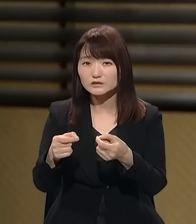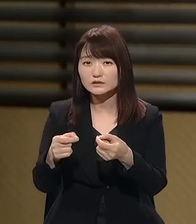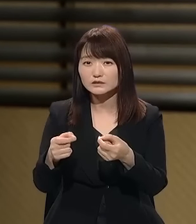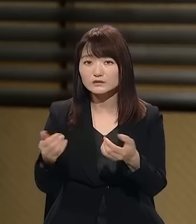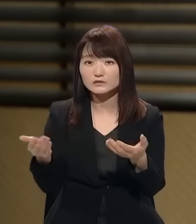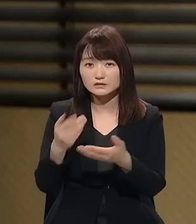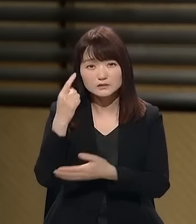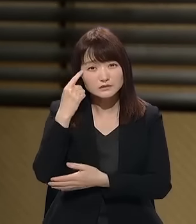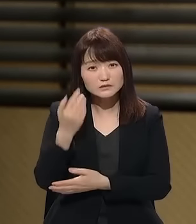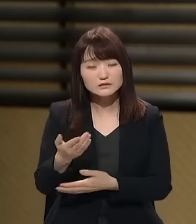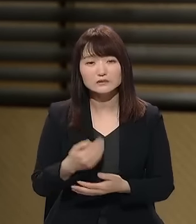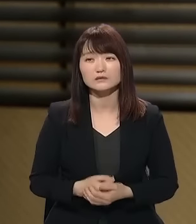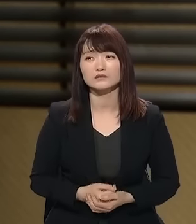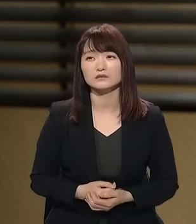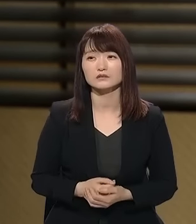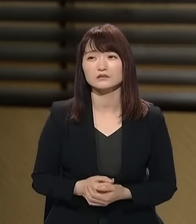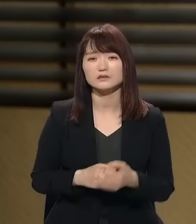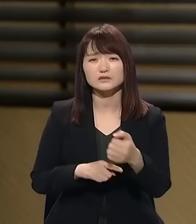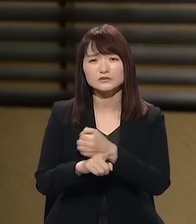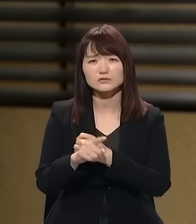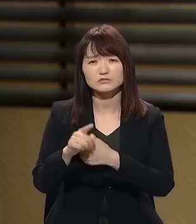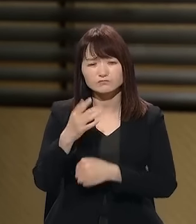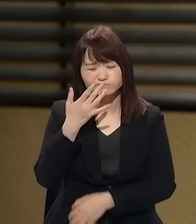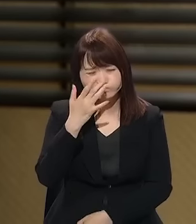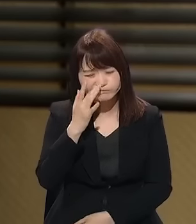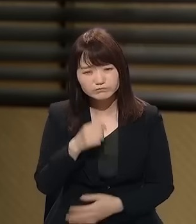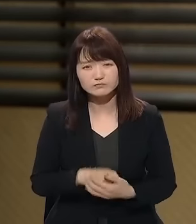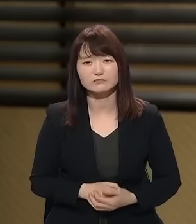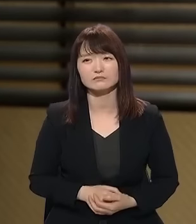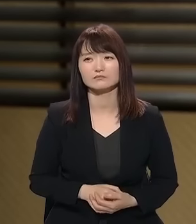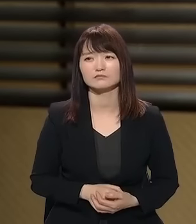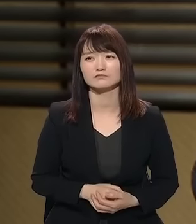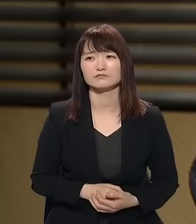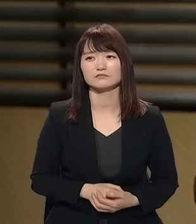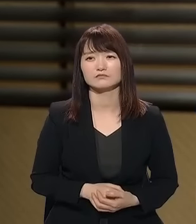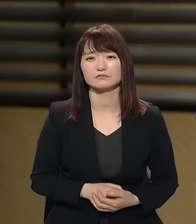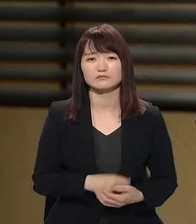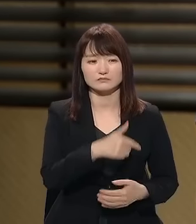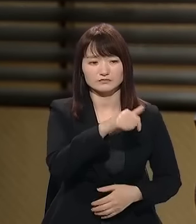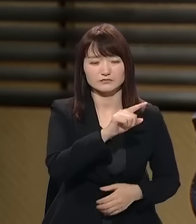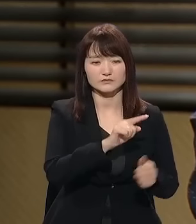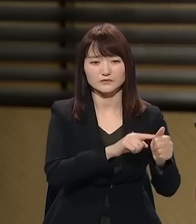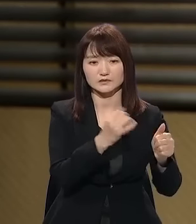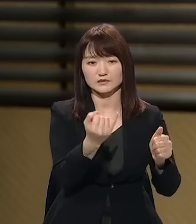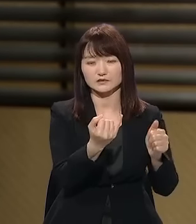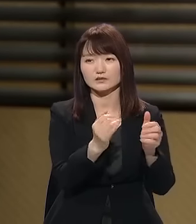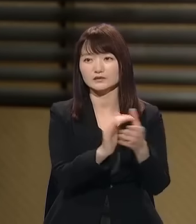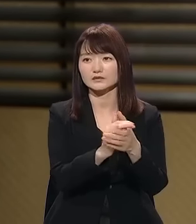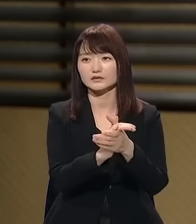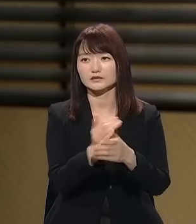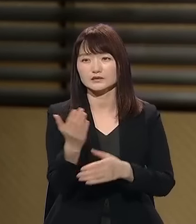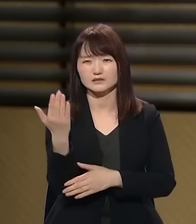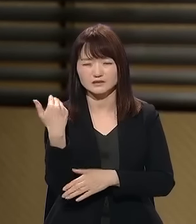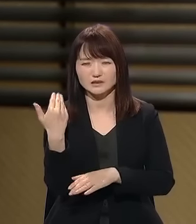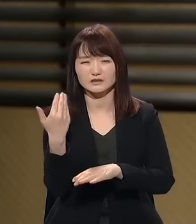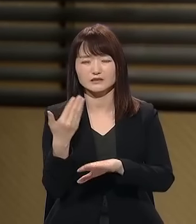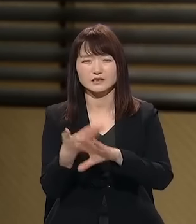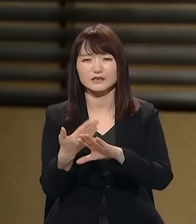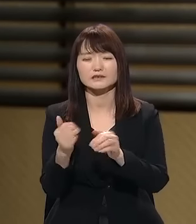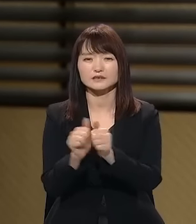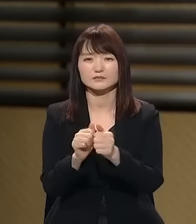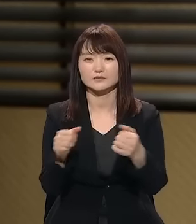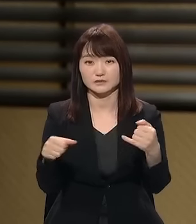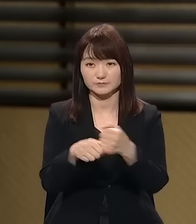했을까 싶잖아요 이유가 더 납득이 안 갑니다이 여성이 권시의 현재 여자친구 여성이 옛날에 다른 남자를 사귄 적이 있다라는